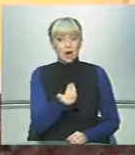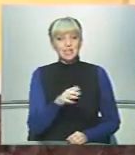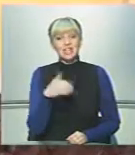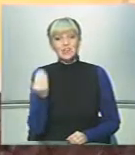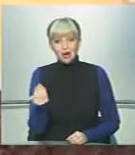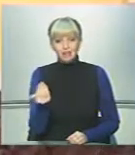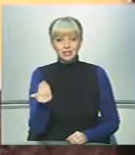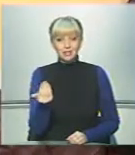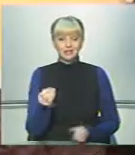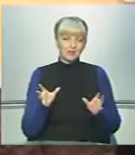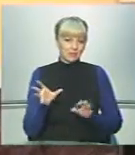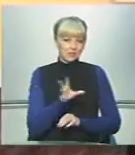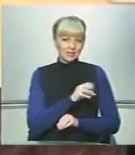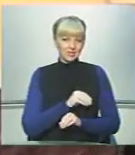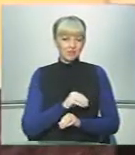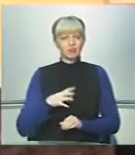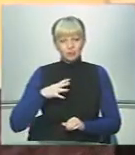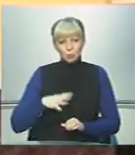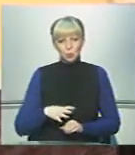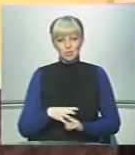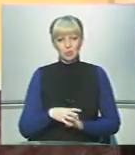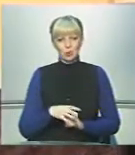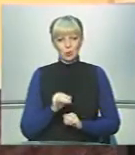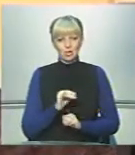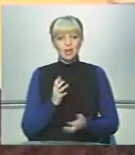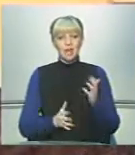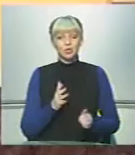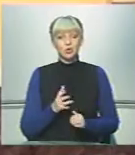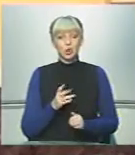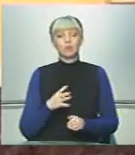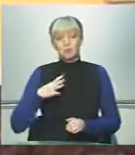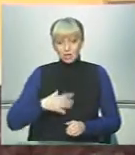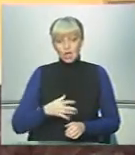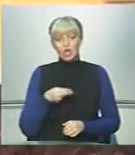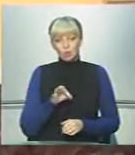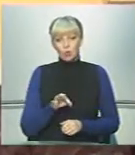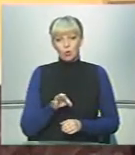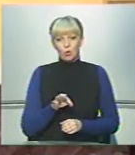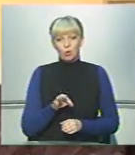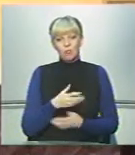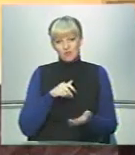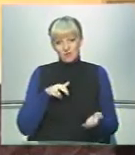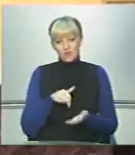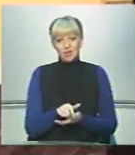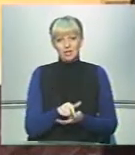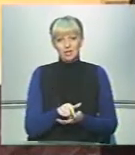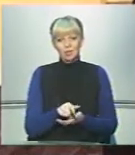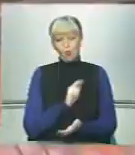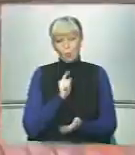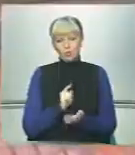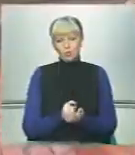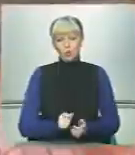і вас, всіх мусимо. І якщо прийдеться, то ми вийдемо.